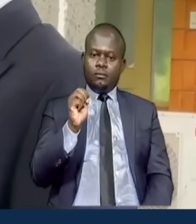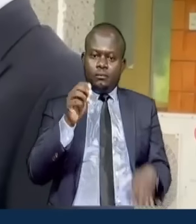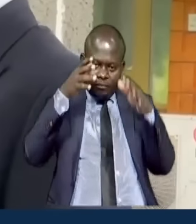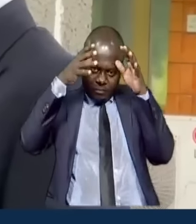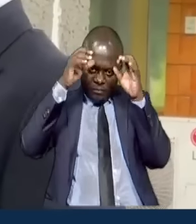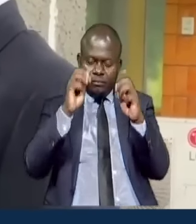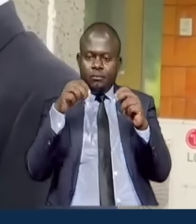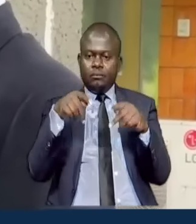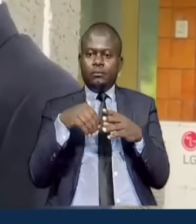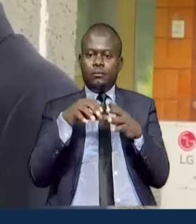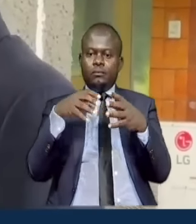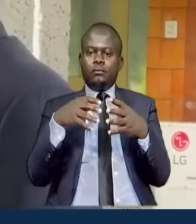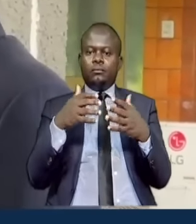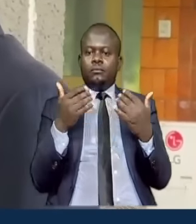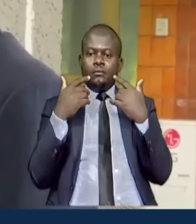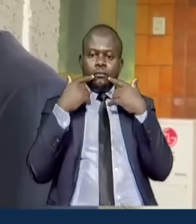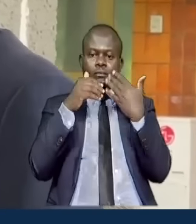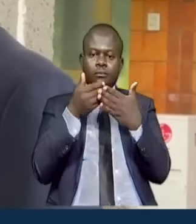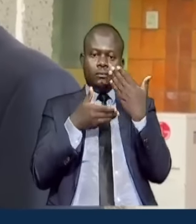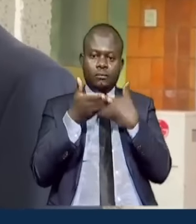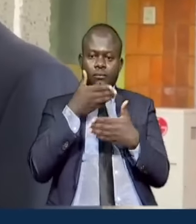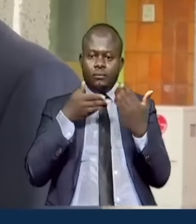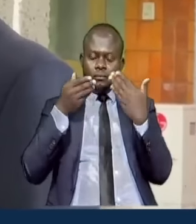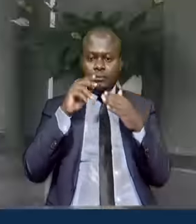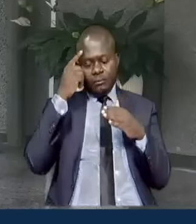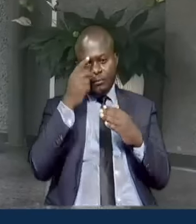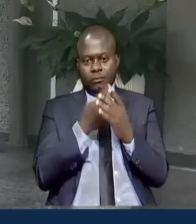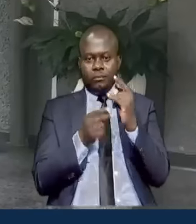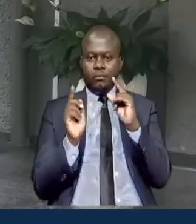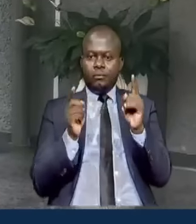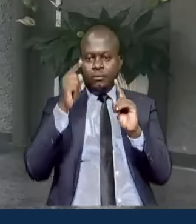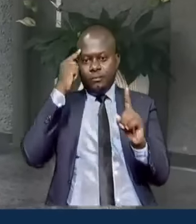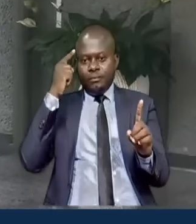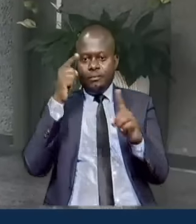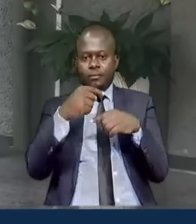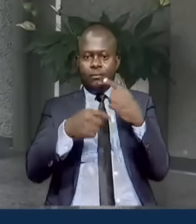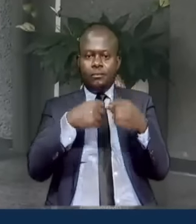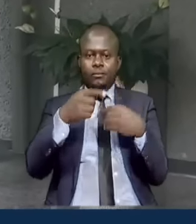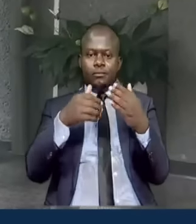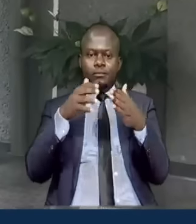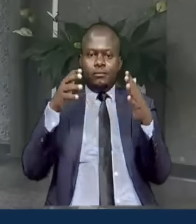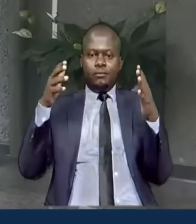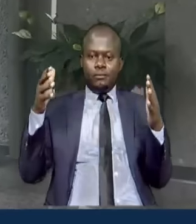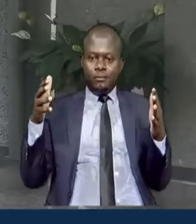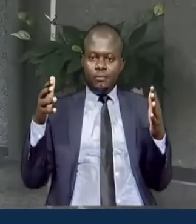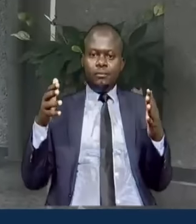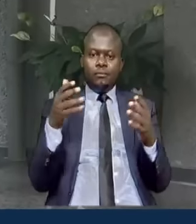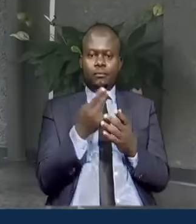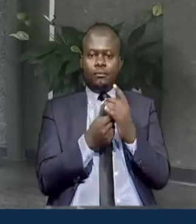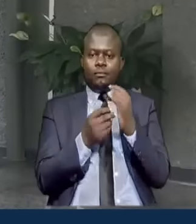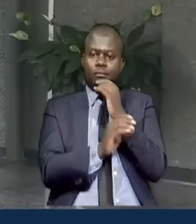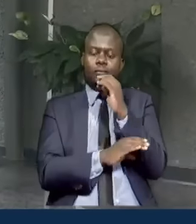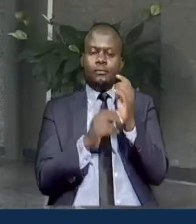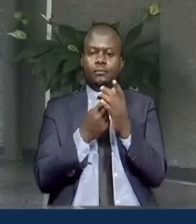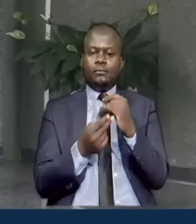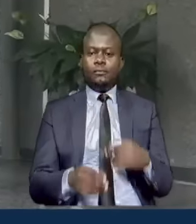Ishinga Amategeko, Umutwe w'Abadepite, avuga ko ibiganiro byabaye ku mpande zombi bigamije rero gukomeza kwagura umubano w'inteko z'ibihugu